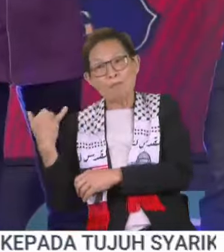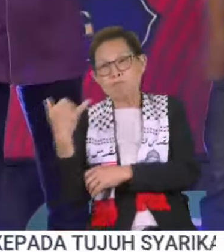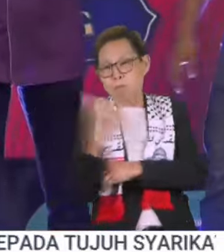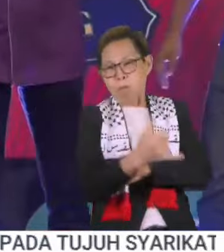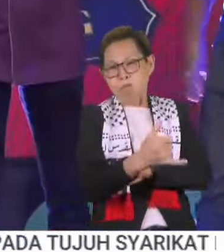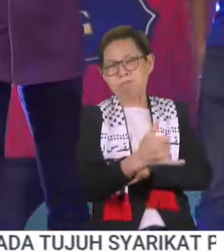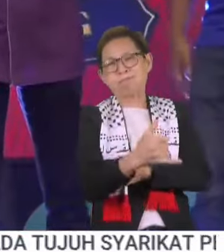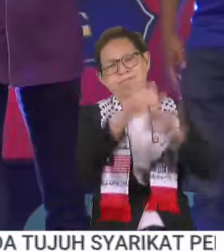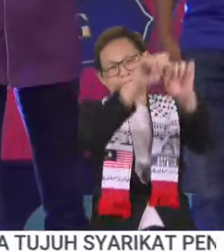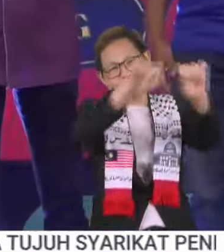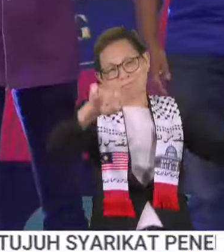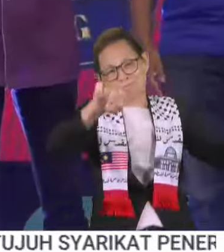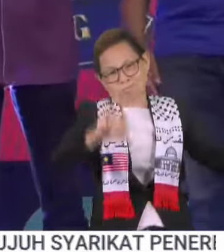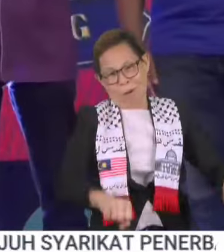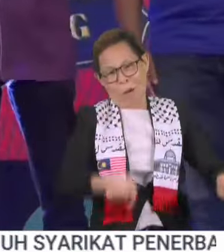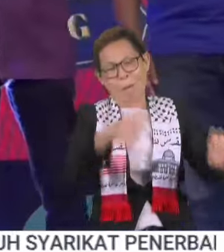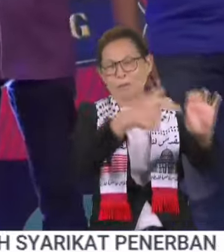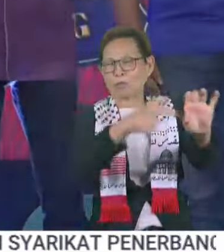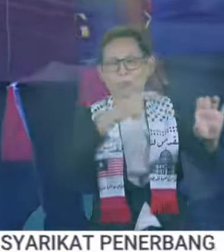minyak.